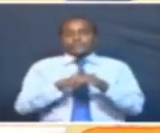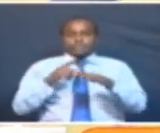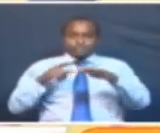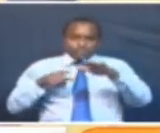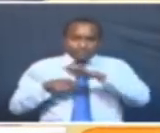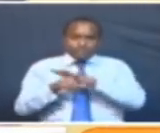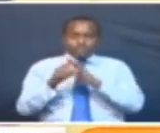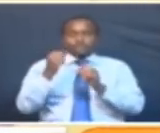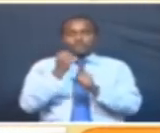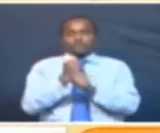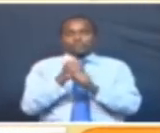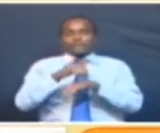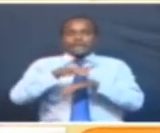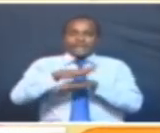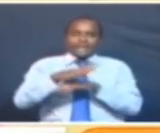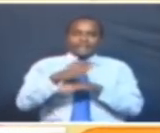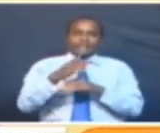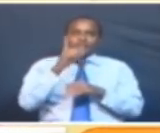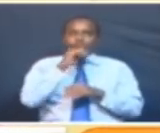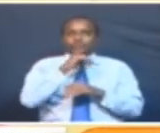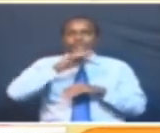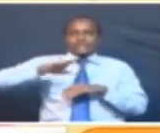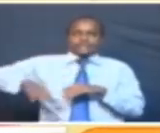unatoka late. So unapata